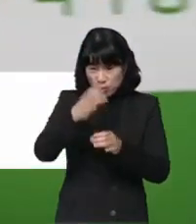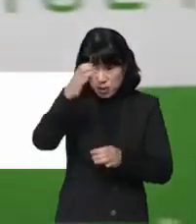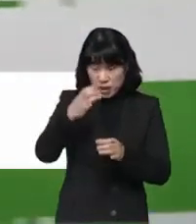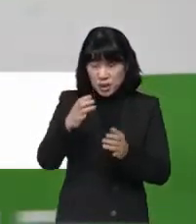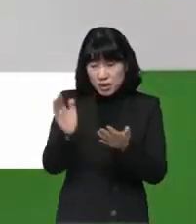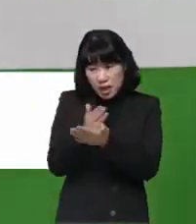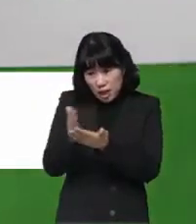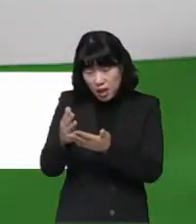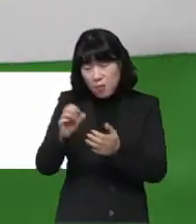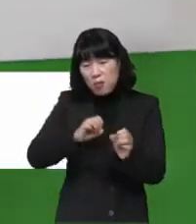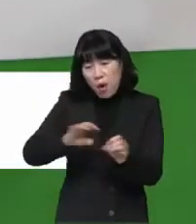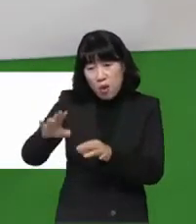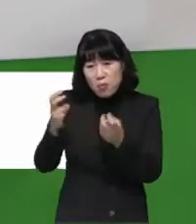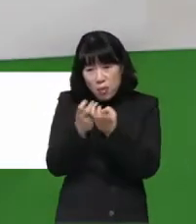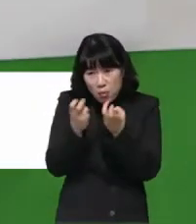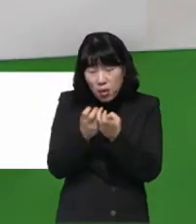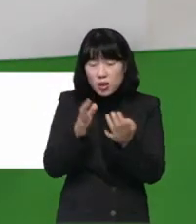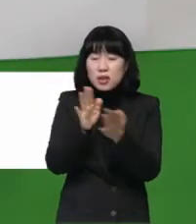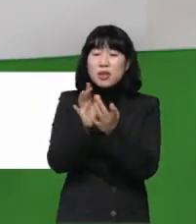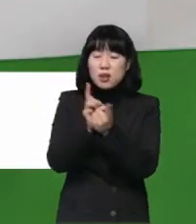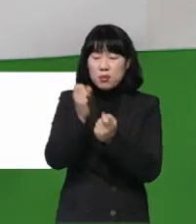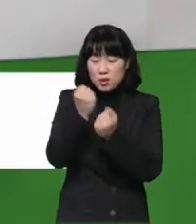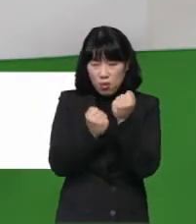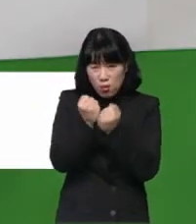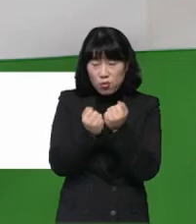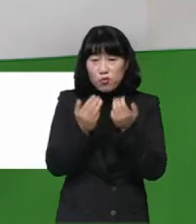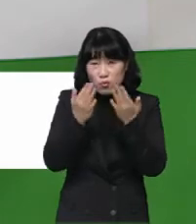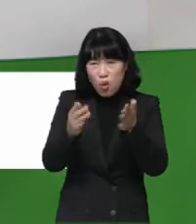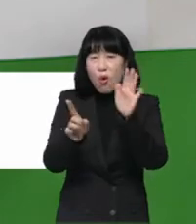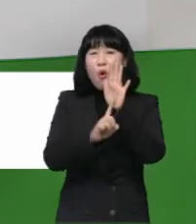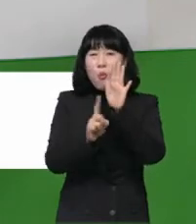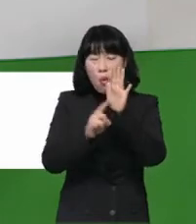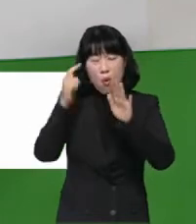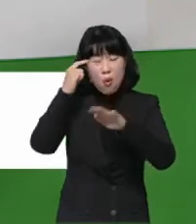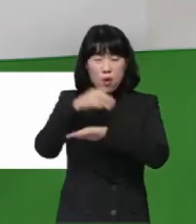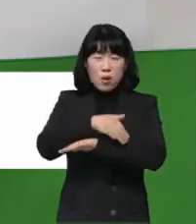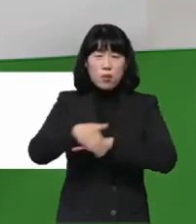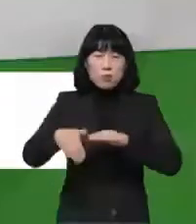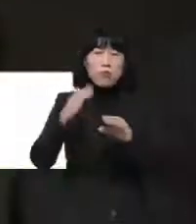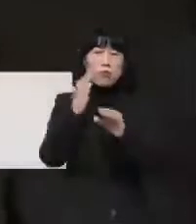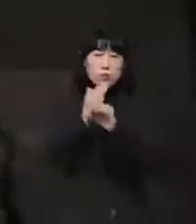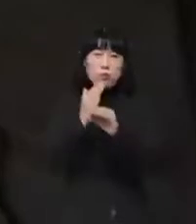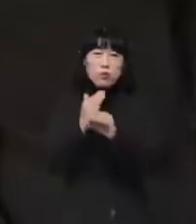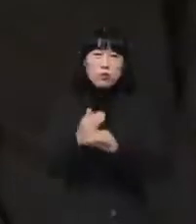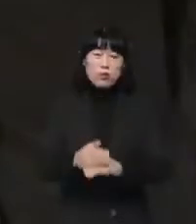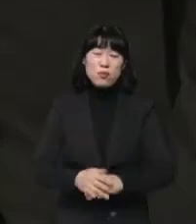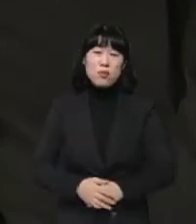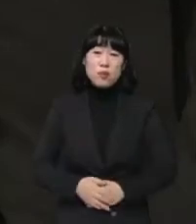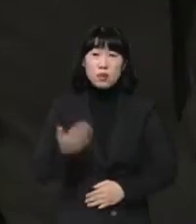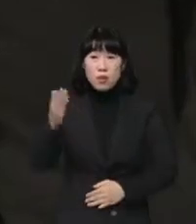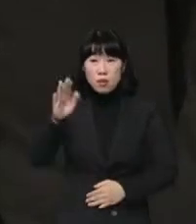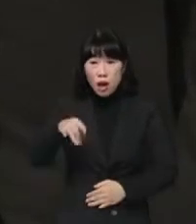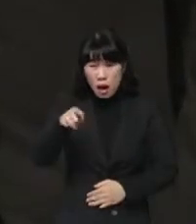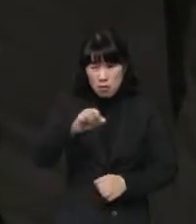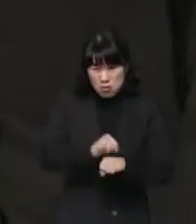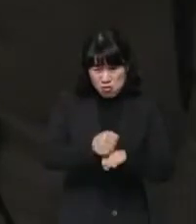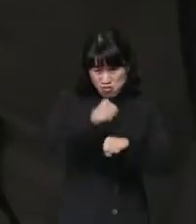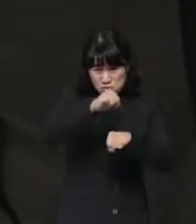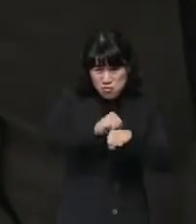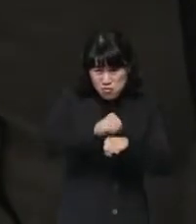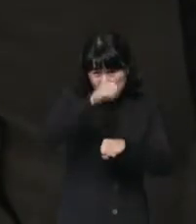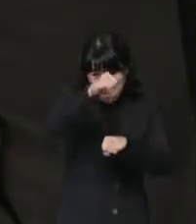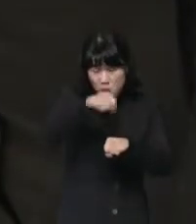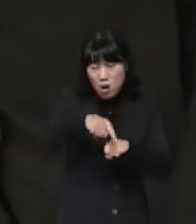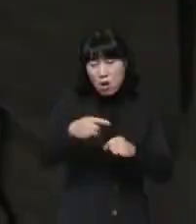이렇게 분리하십시오. 이렇게 직접 안내를 하면서 홍보를 하려고 그러고 하고 있고요. 하지만 쌓이는